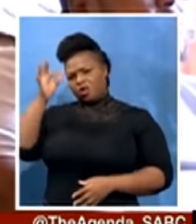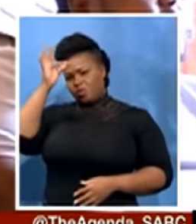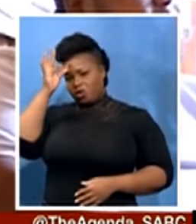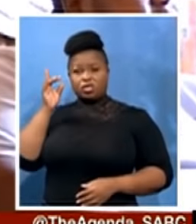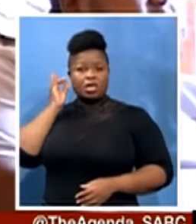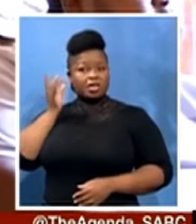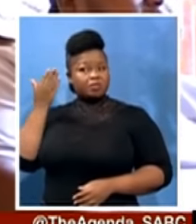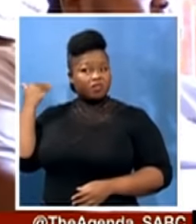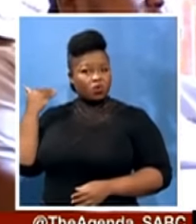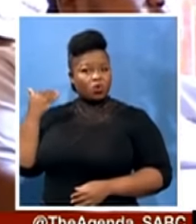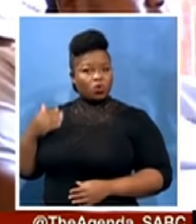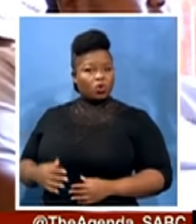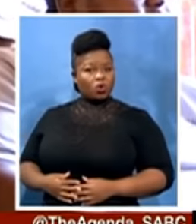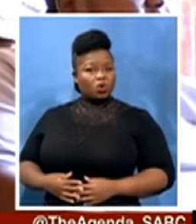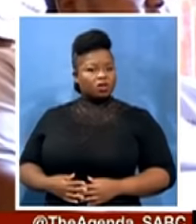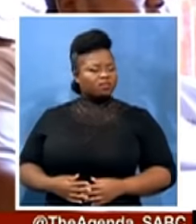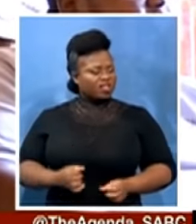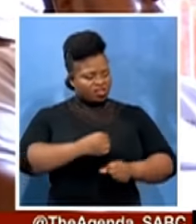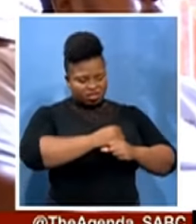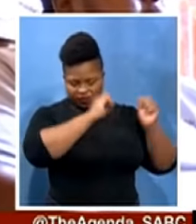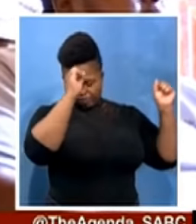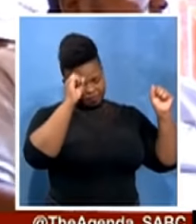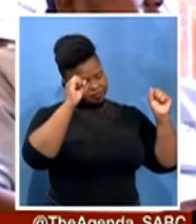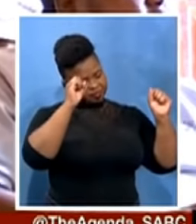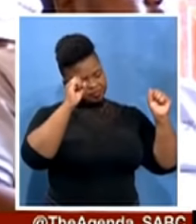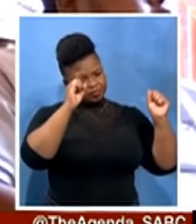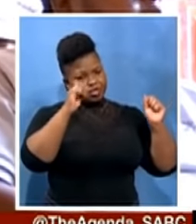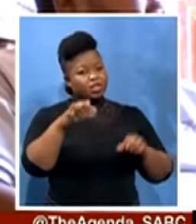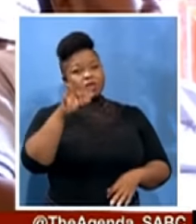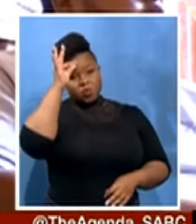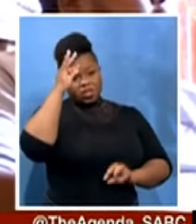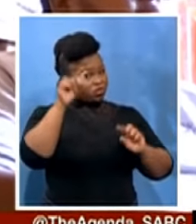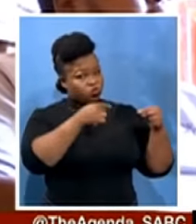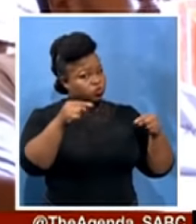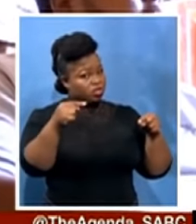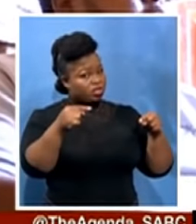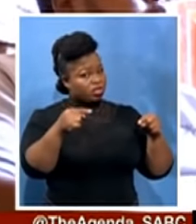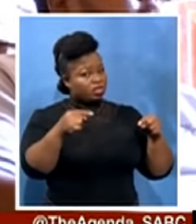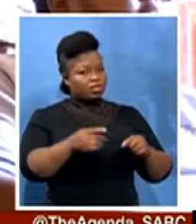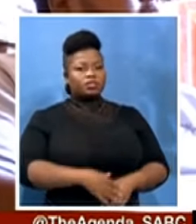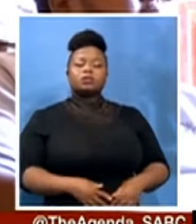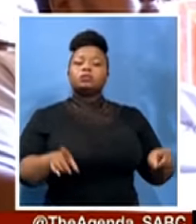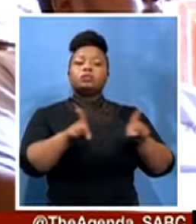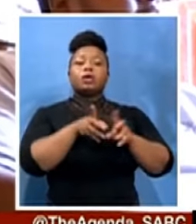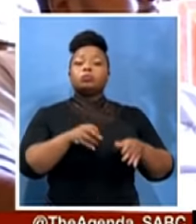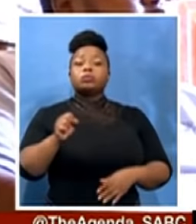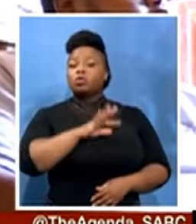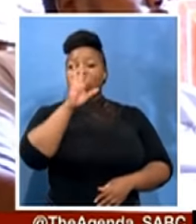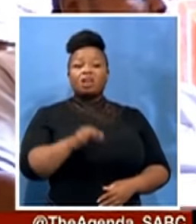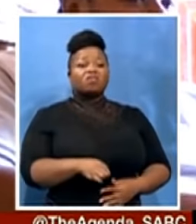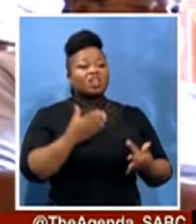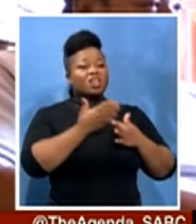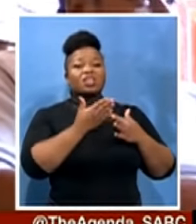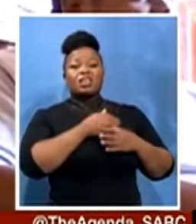nangelilodwe la ngulindani enza into emchatha namaphoyisa even nalapha eSouth Africa uhambe ngenawo ULindani criminal record even